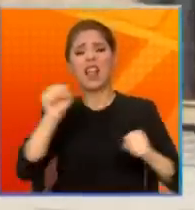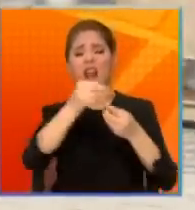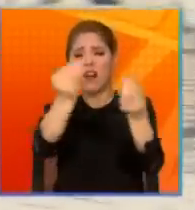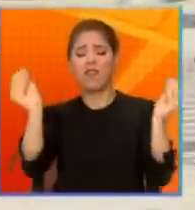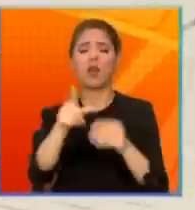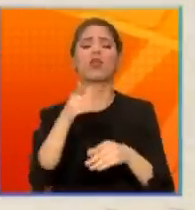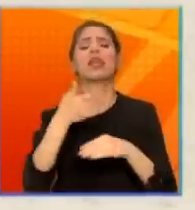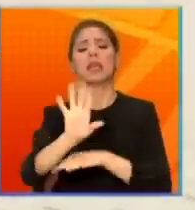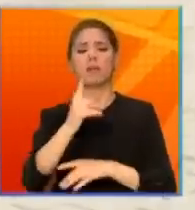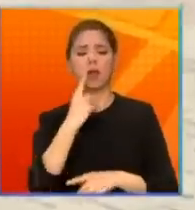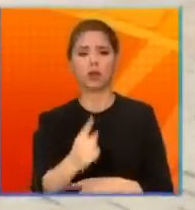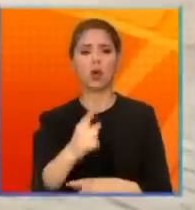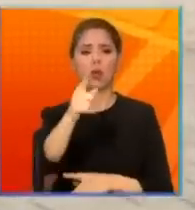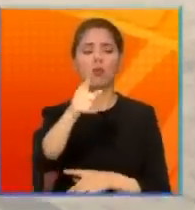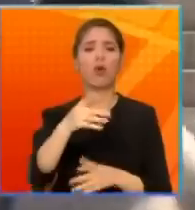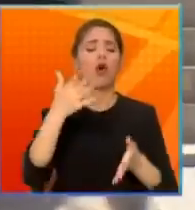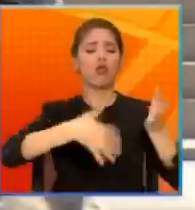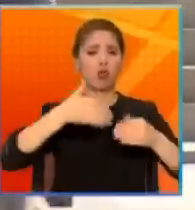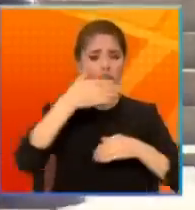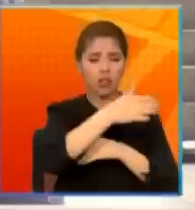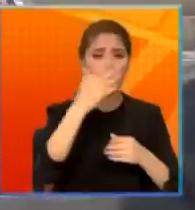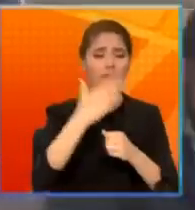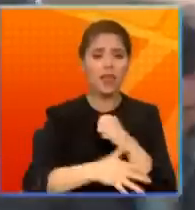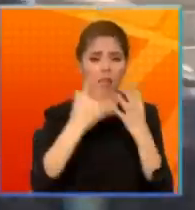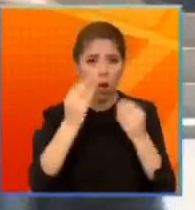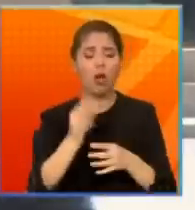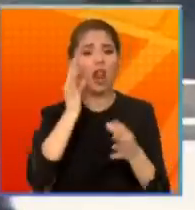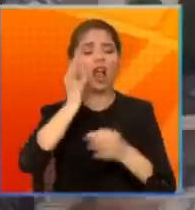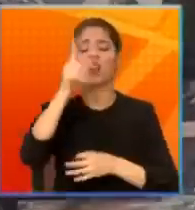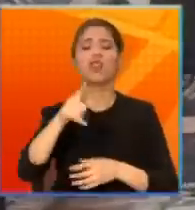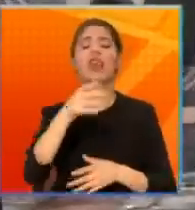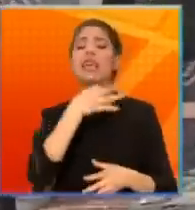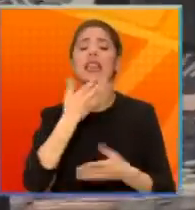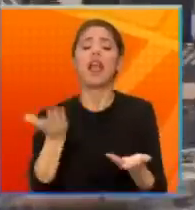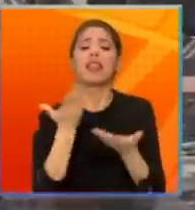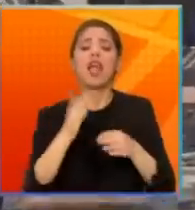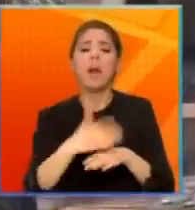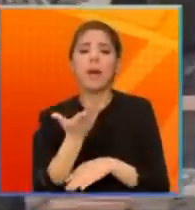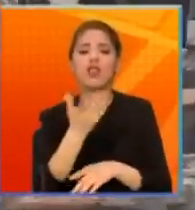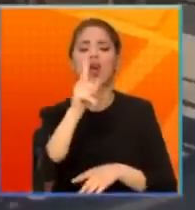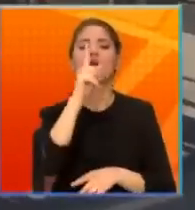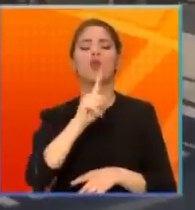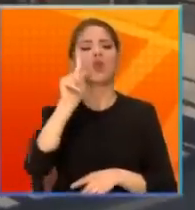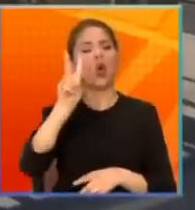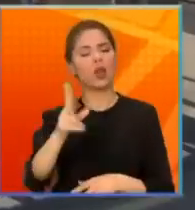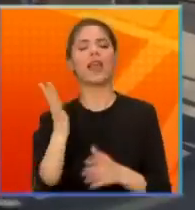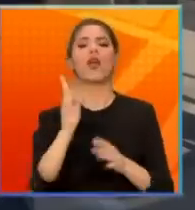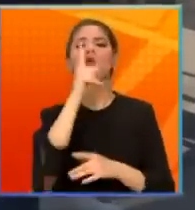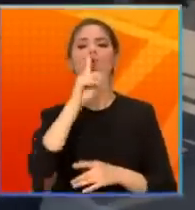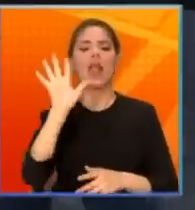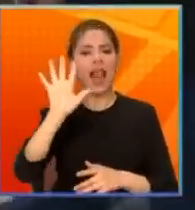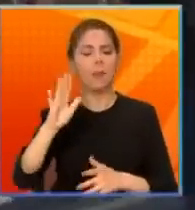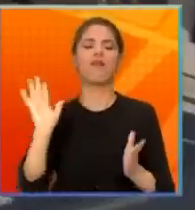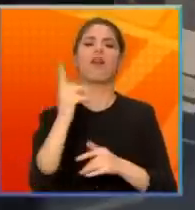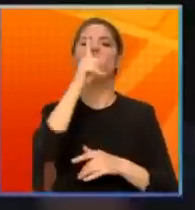Peki sokağa çıkma yasağı olan 65 yaş ve üstü kişiler ihtiyaçlarını nasıl karşılayacak? 112, 155 ve 156